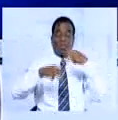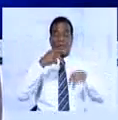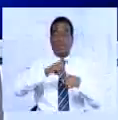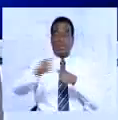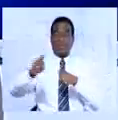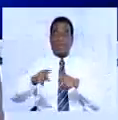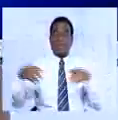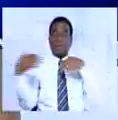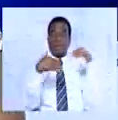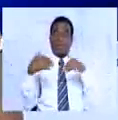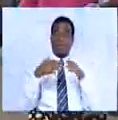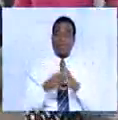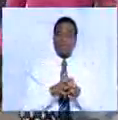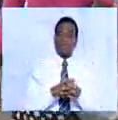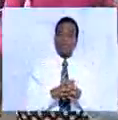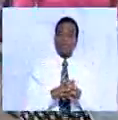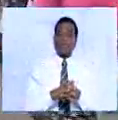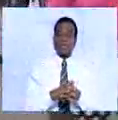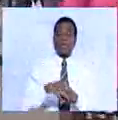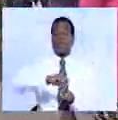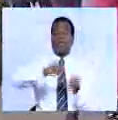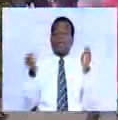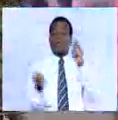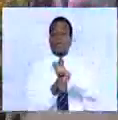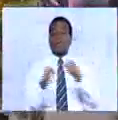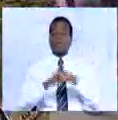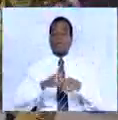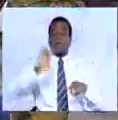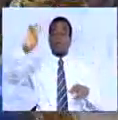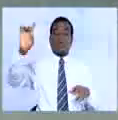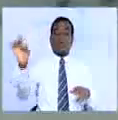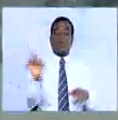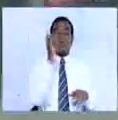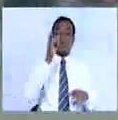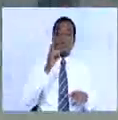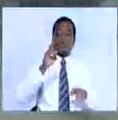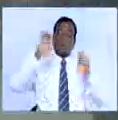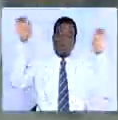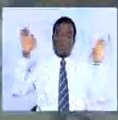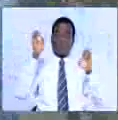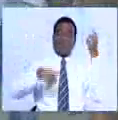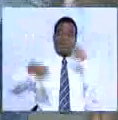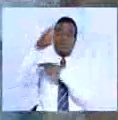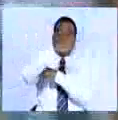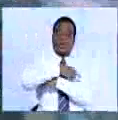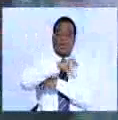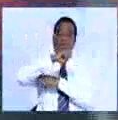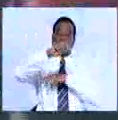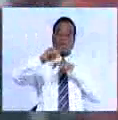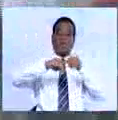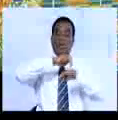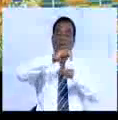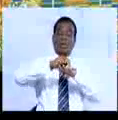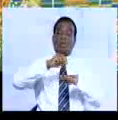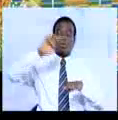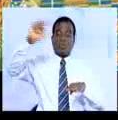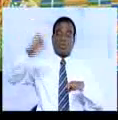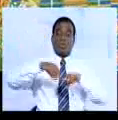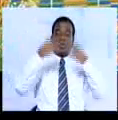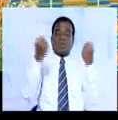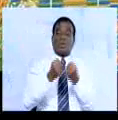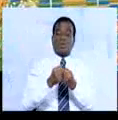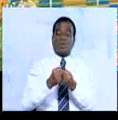guerre. Regardez. C'est l'innovation majeure de cette 8e édition de la Journée nationale de la solidarité. Le premier Salon